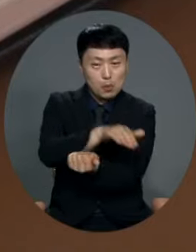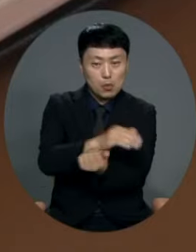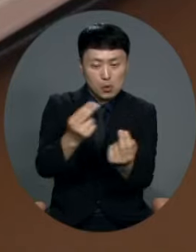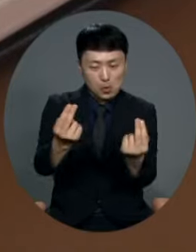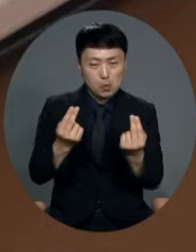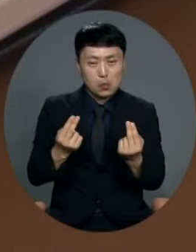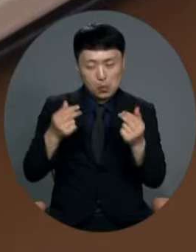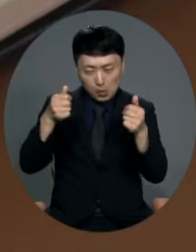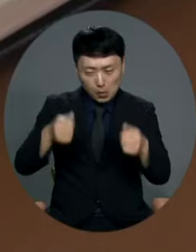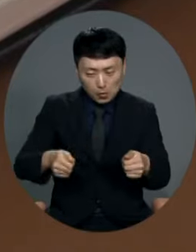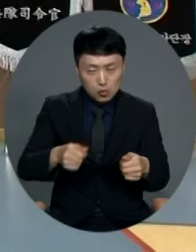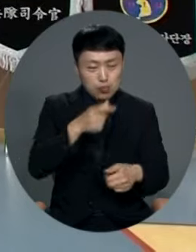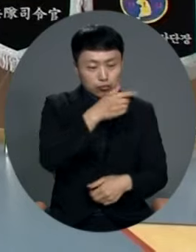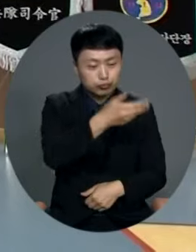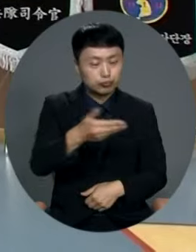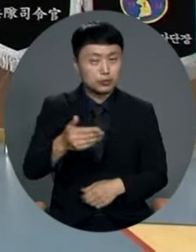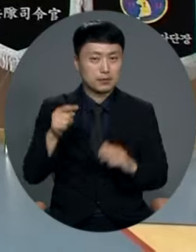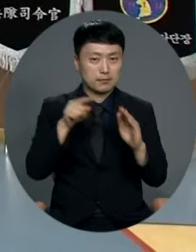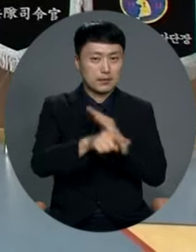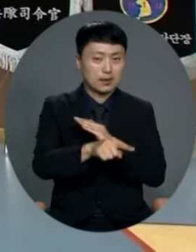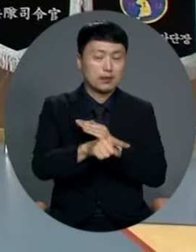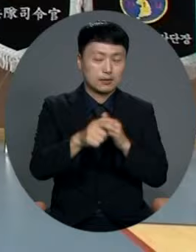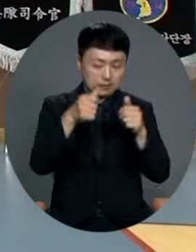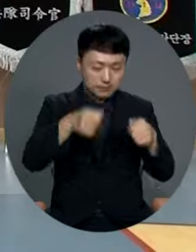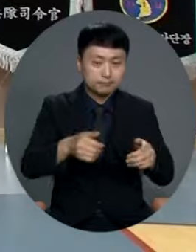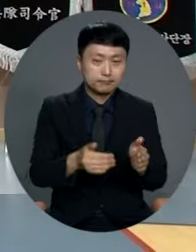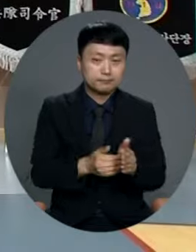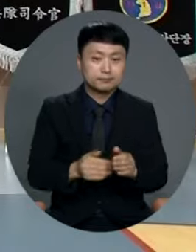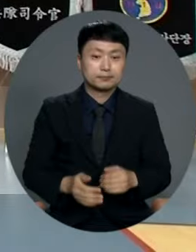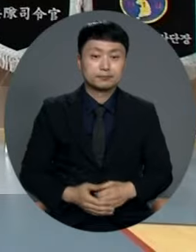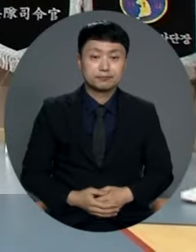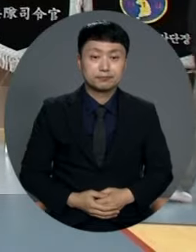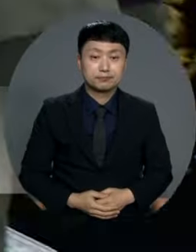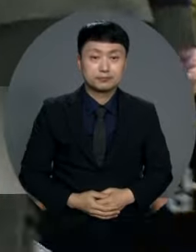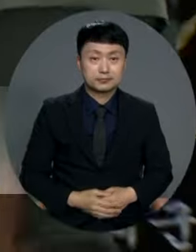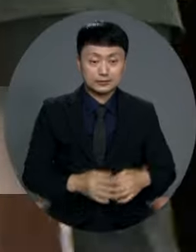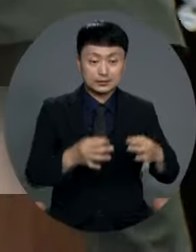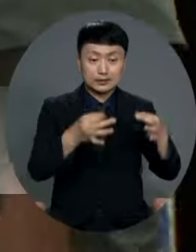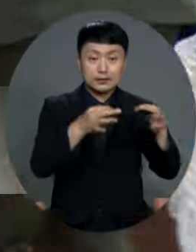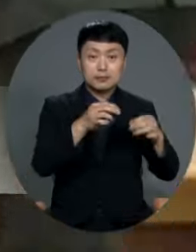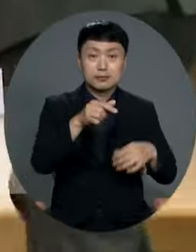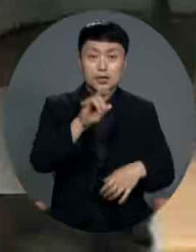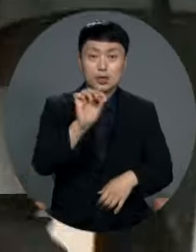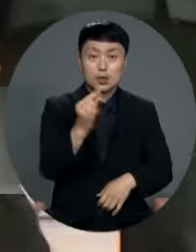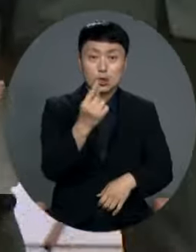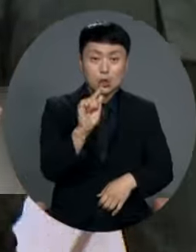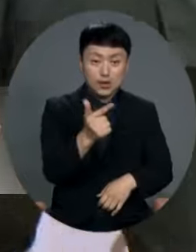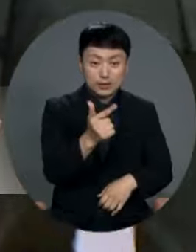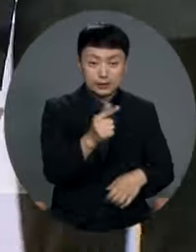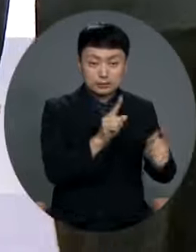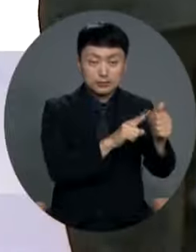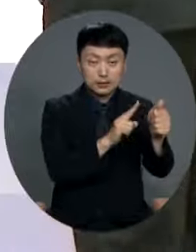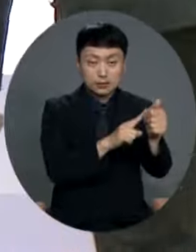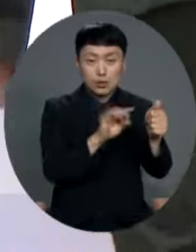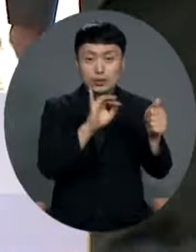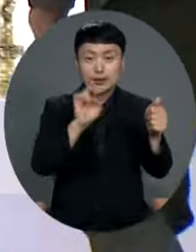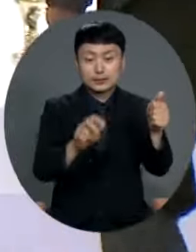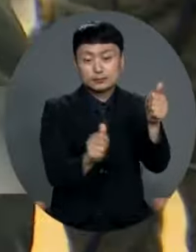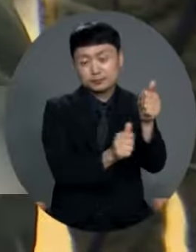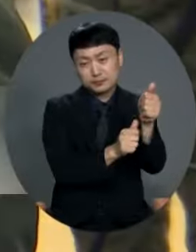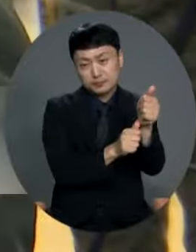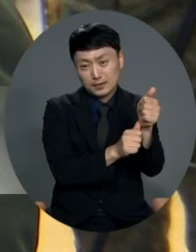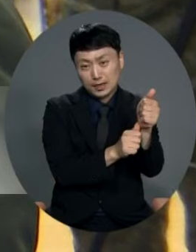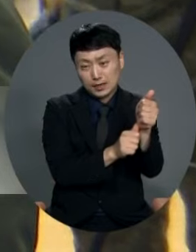현장을 방문한 겁니다 이중은 김 해병대 사령관과 임성근 전 1사단장 등이